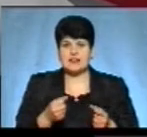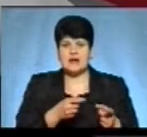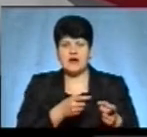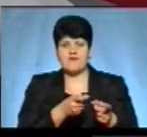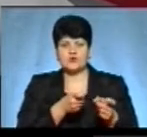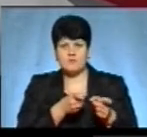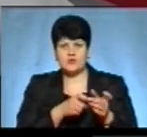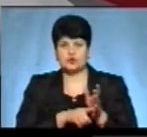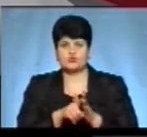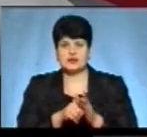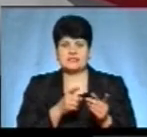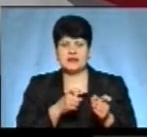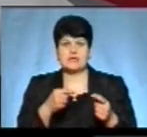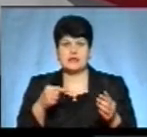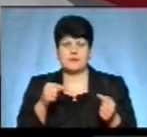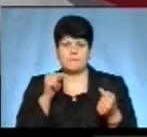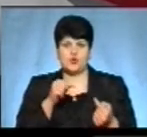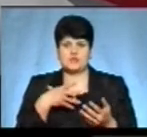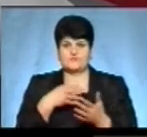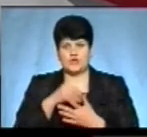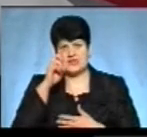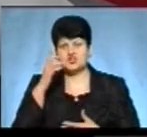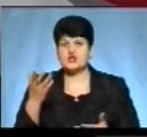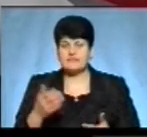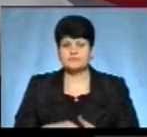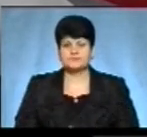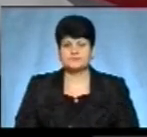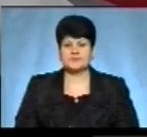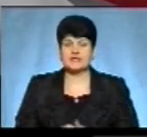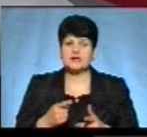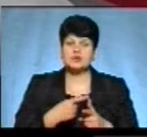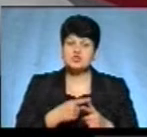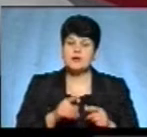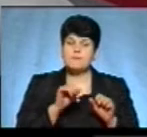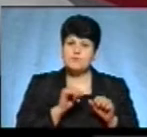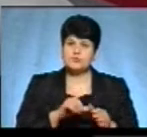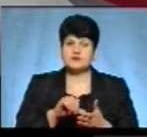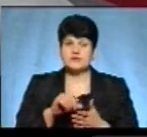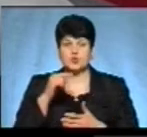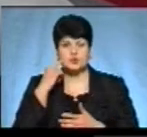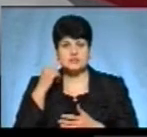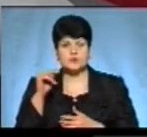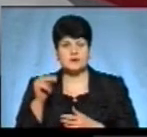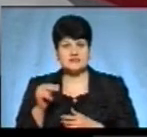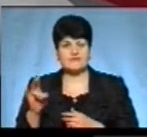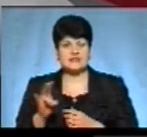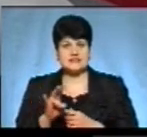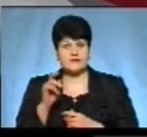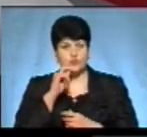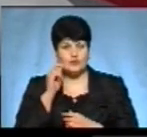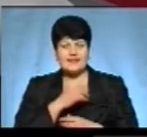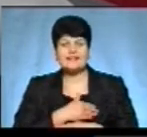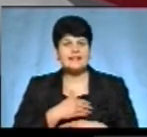і розвернуло проти своєї держави. Чи можуть представники Російської православної церкви в Україні